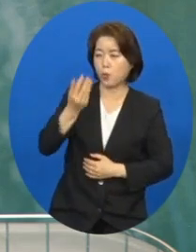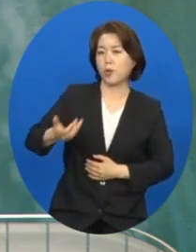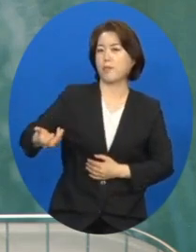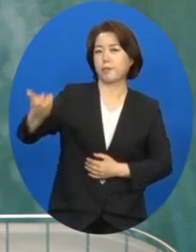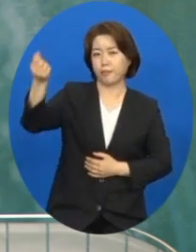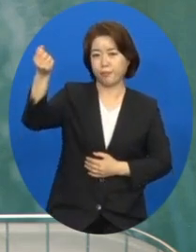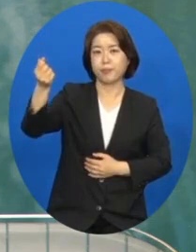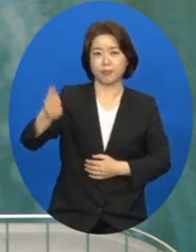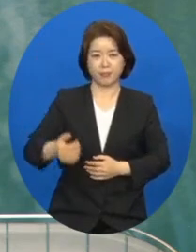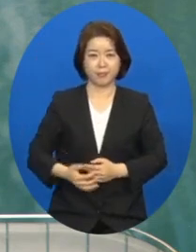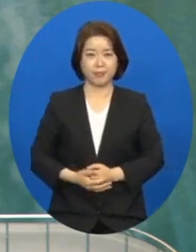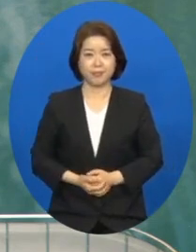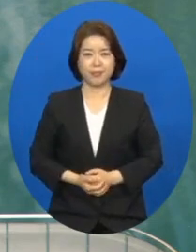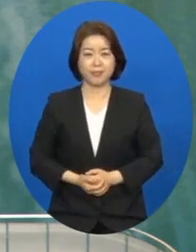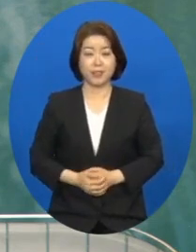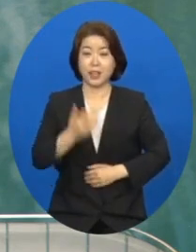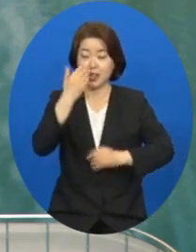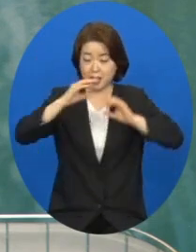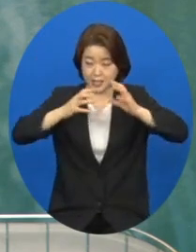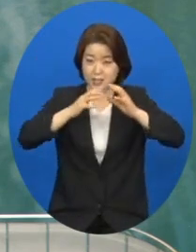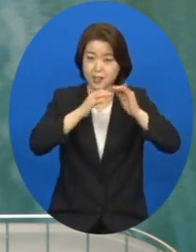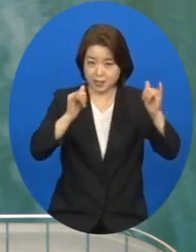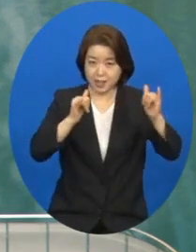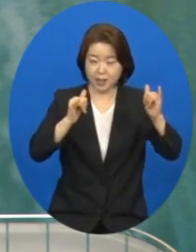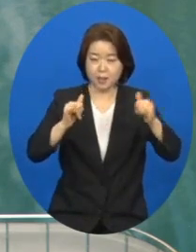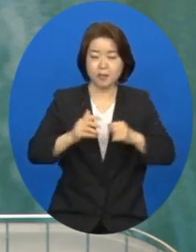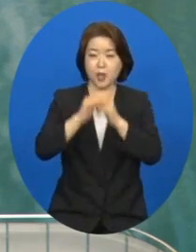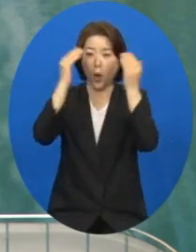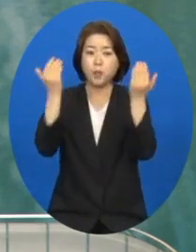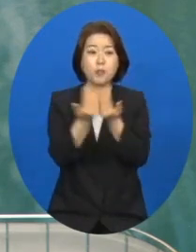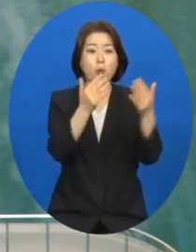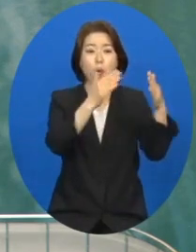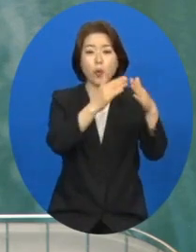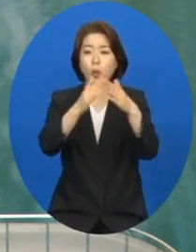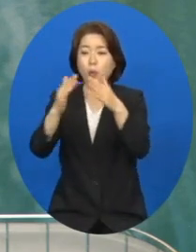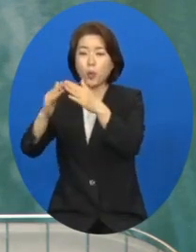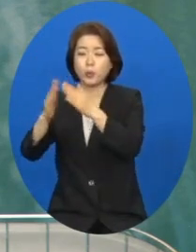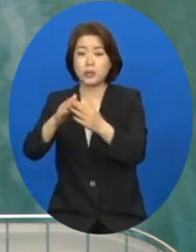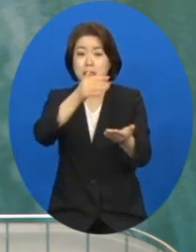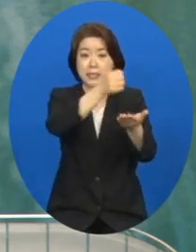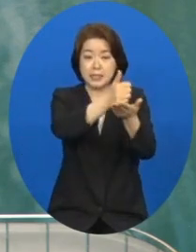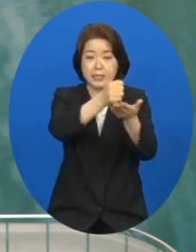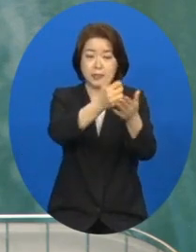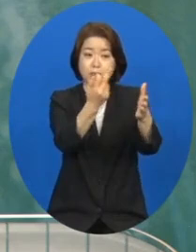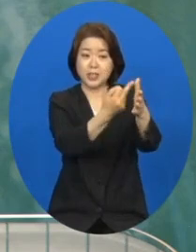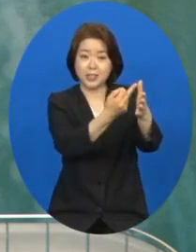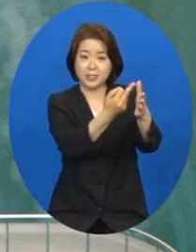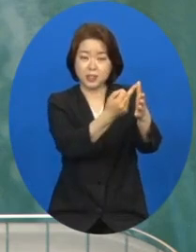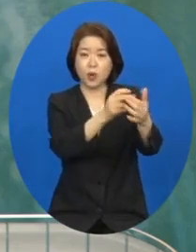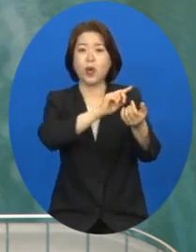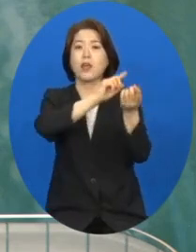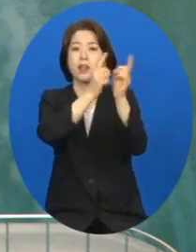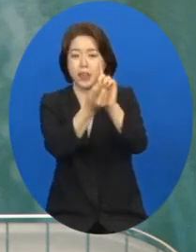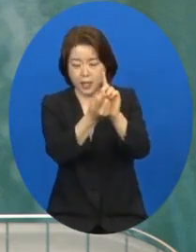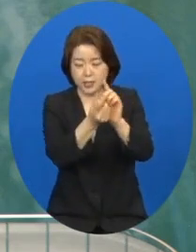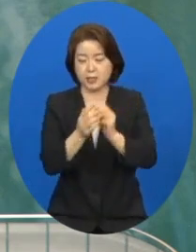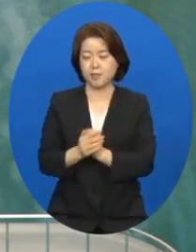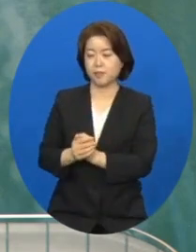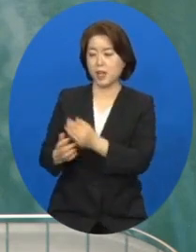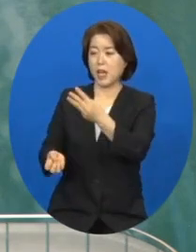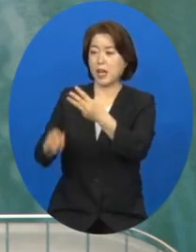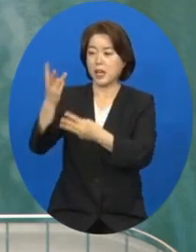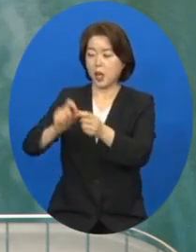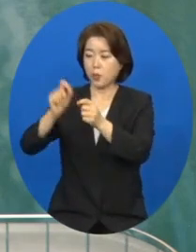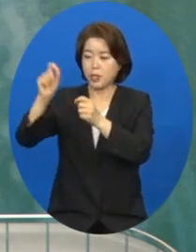소유하셨어요. 이스라엘 백성의 모든 집의 장자를 대신하여 레위 지파를 하나님이